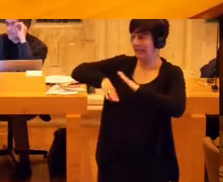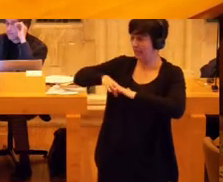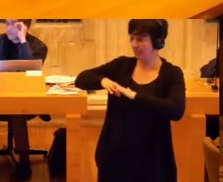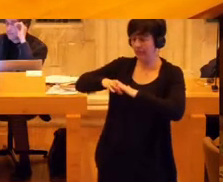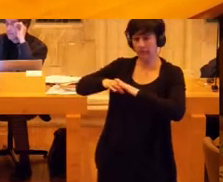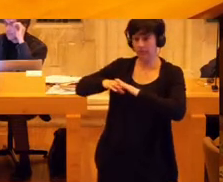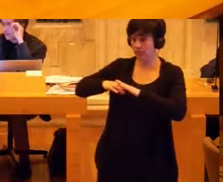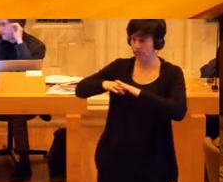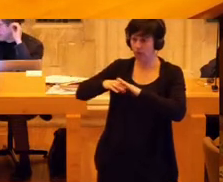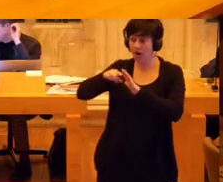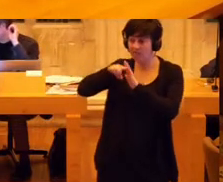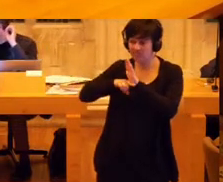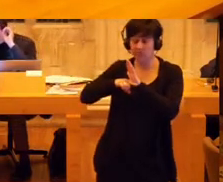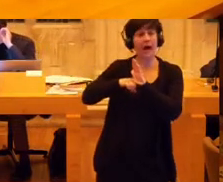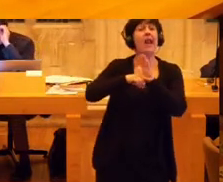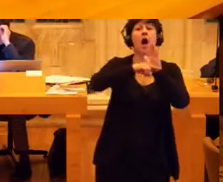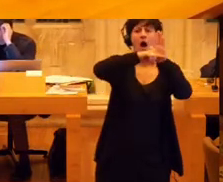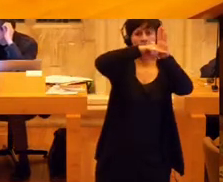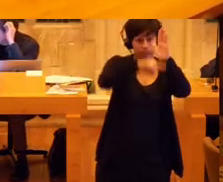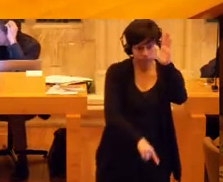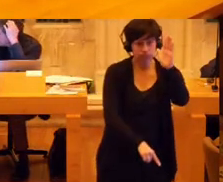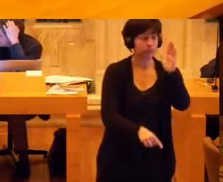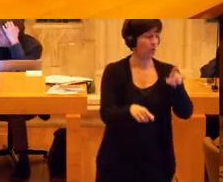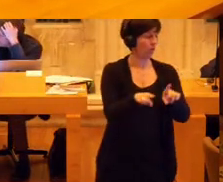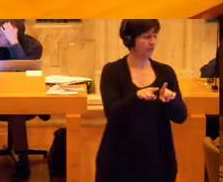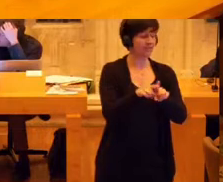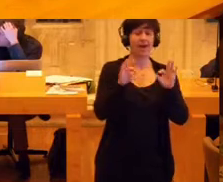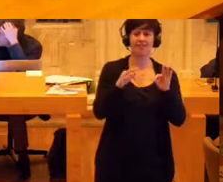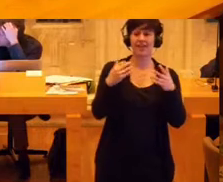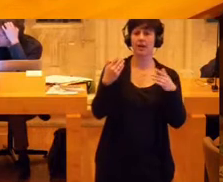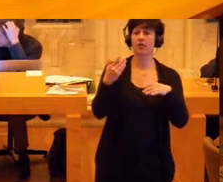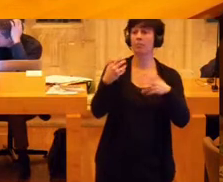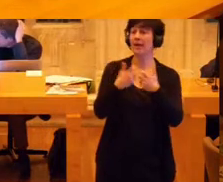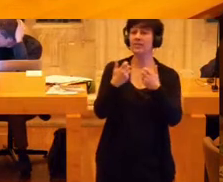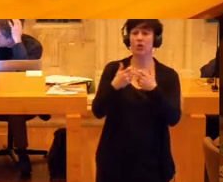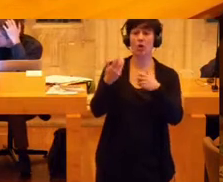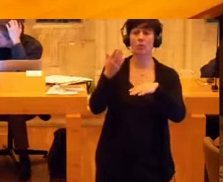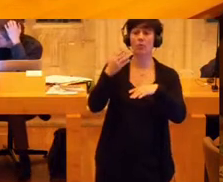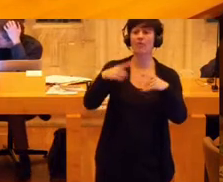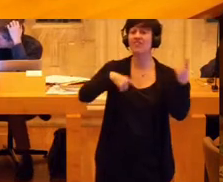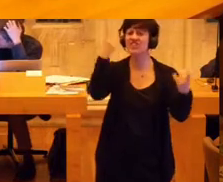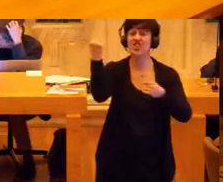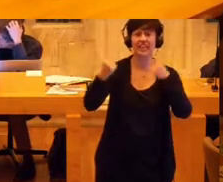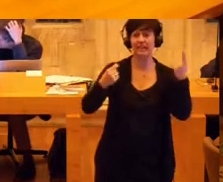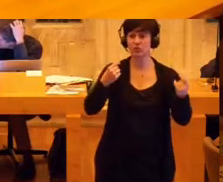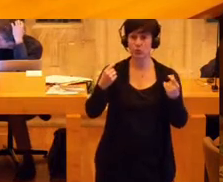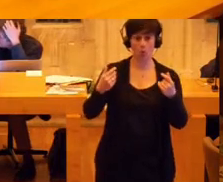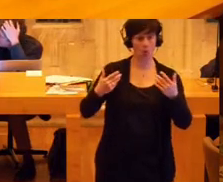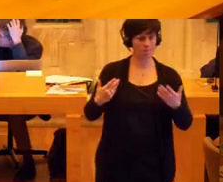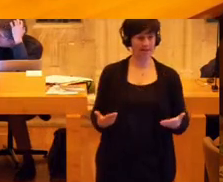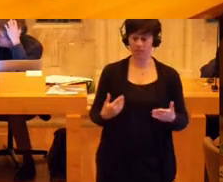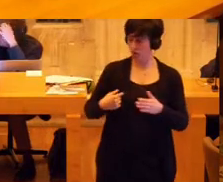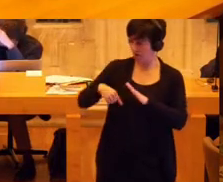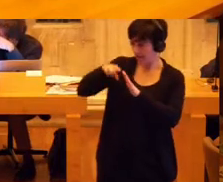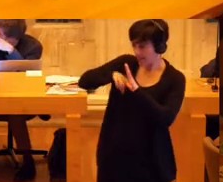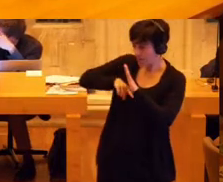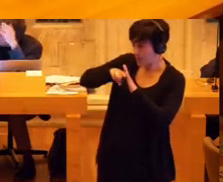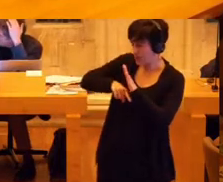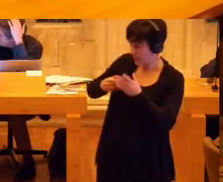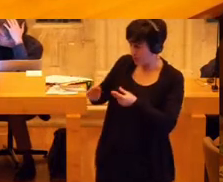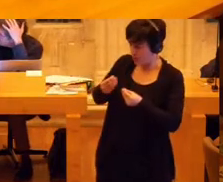même, la publicité sur tout type de végétation sera interdite. Aujourd'hui, il y a une distinction qui réglementairement est assez difficile à